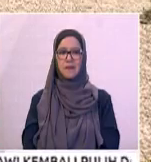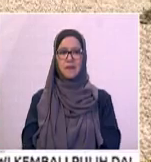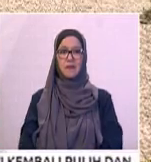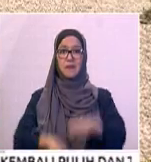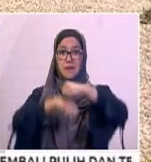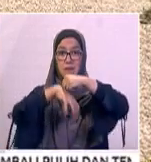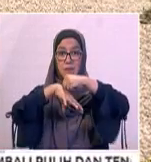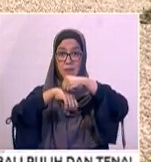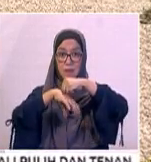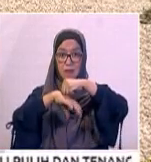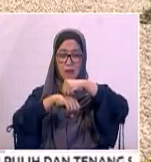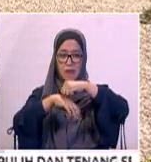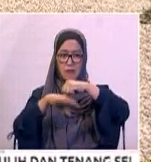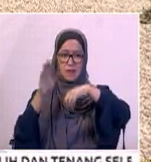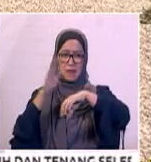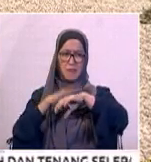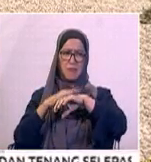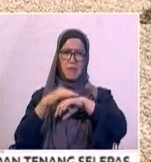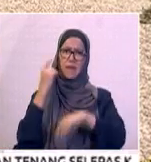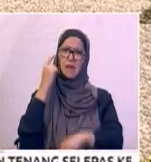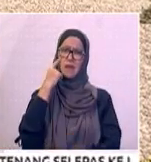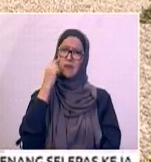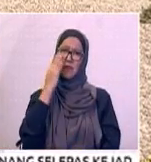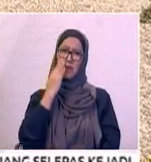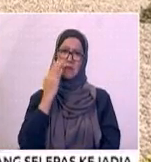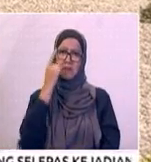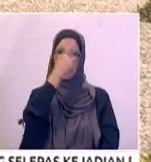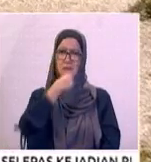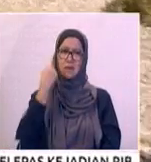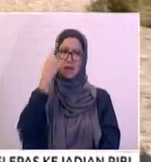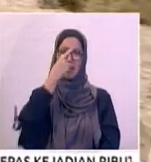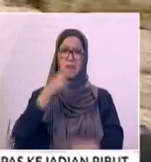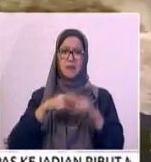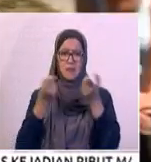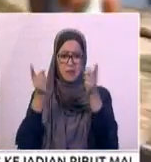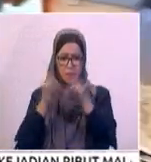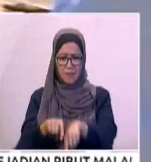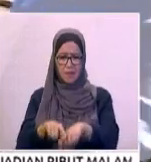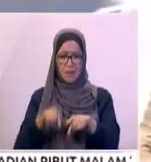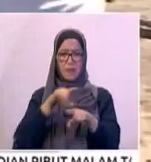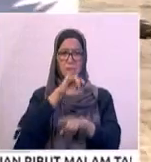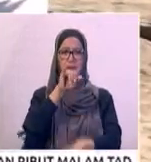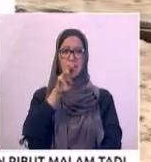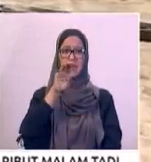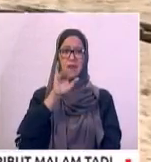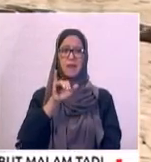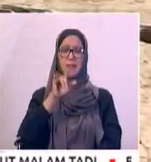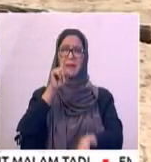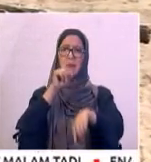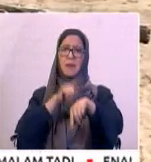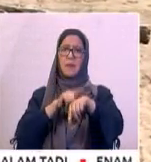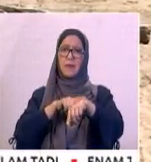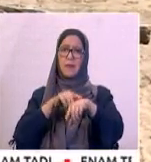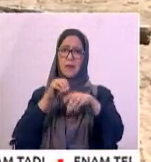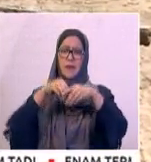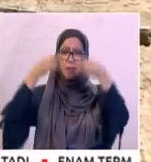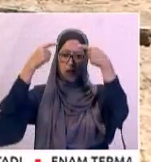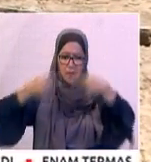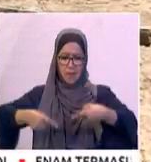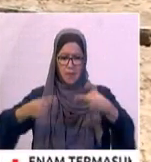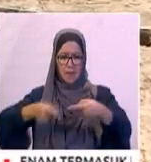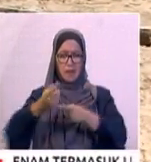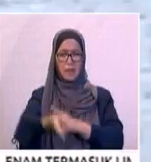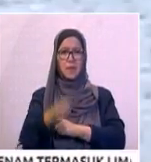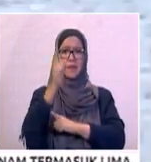Sotong melekat di muka. Itu yang berlaku kepada Jamie Bishelia, 45 tahun, ketika dia mengikuti satu pertandingan memancing